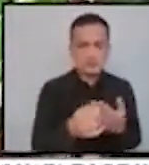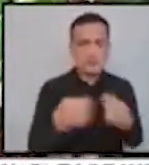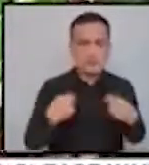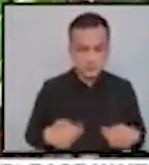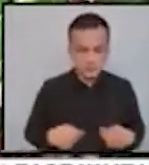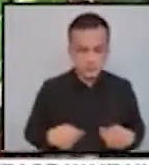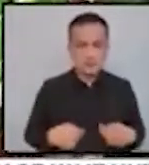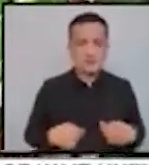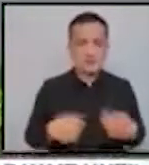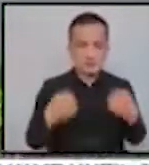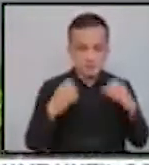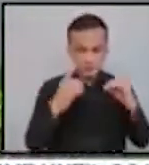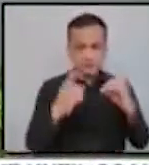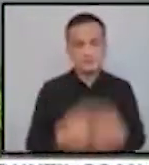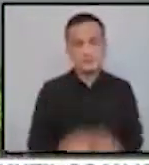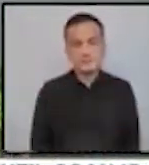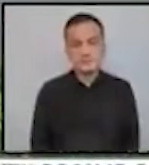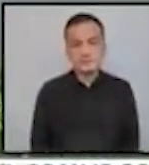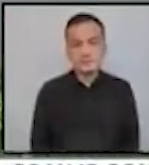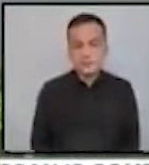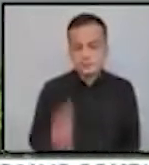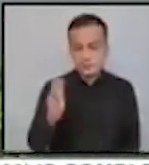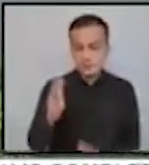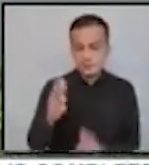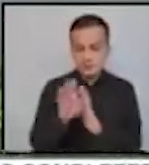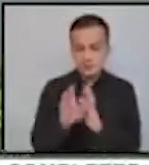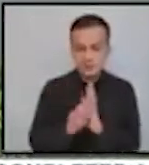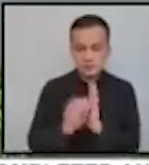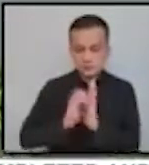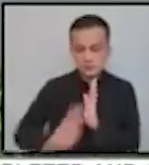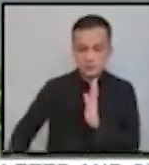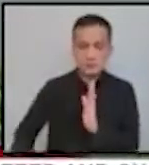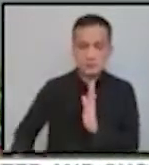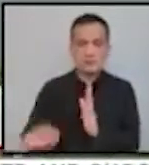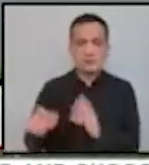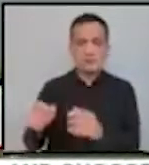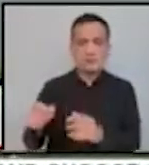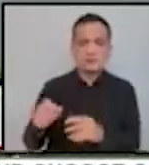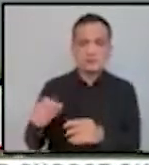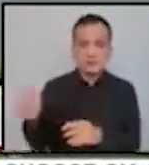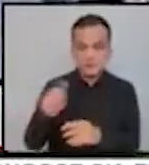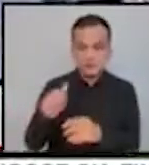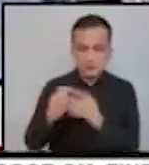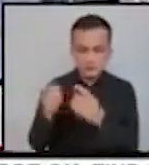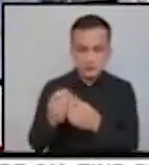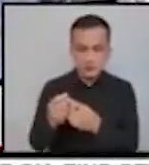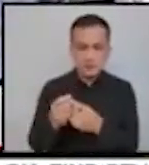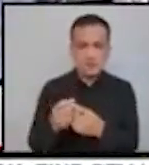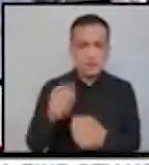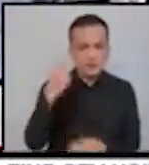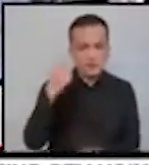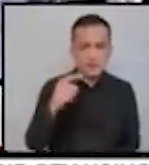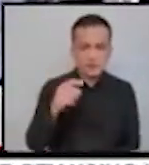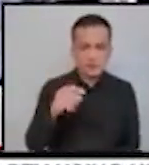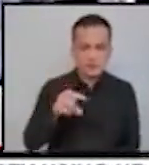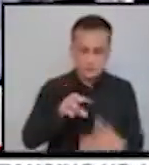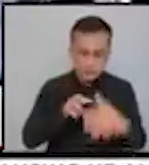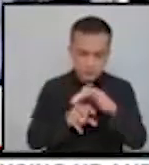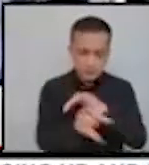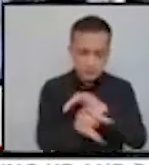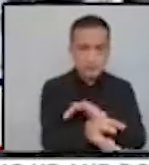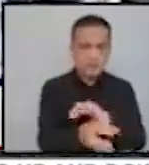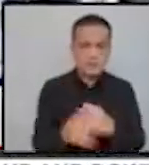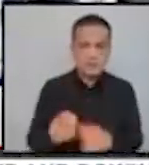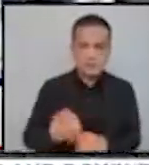edukasyon. 50 bilyong piso nito ang tinapya sa pondo ng Transportation Department para sa Metro Manila Subway Project at North-South